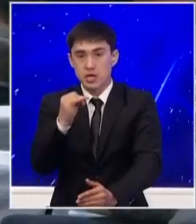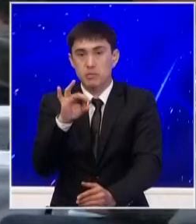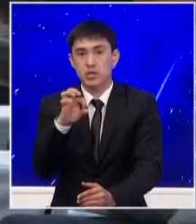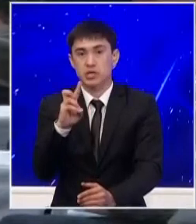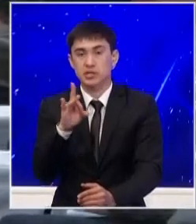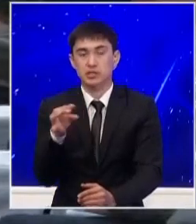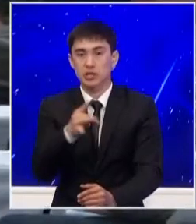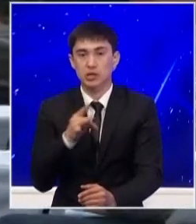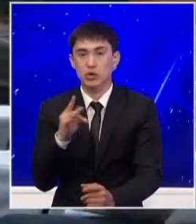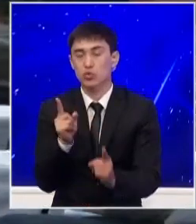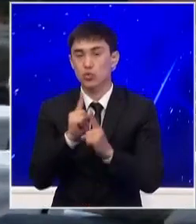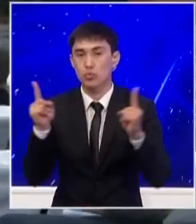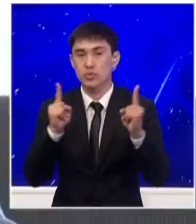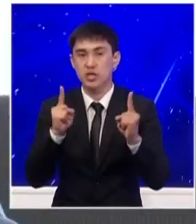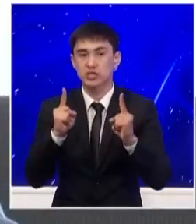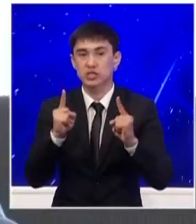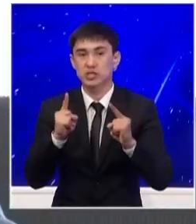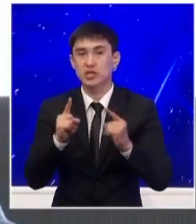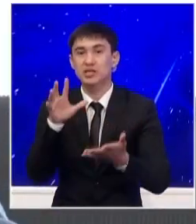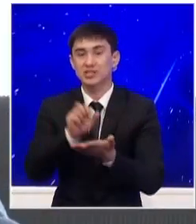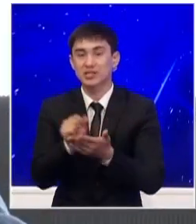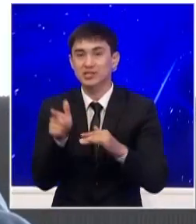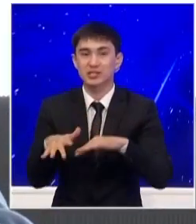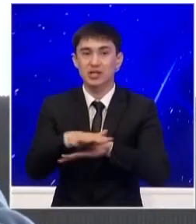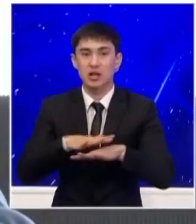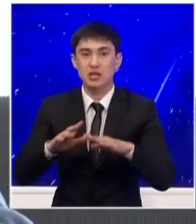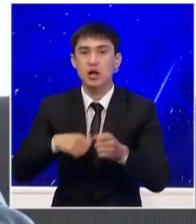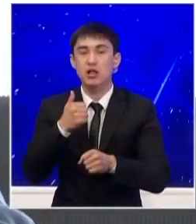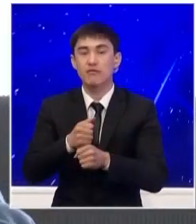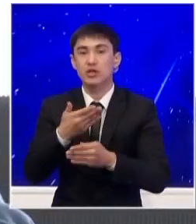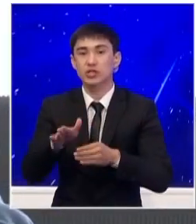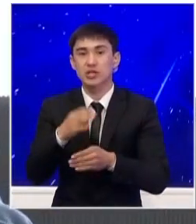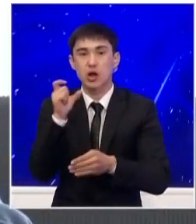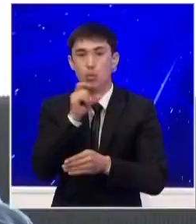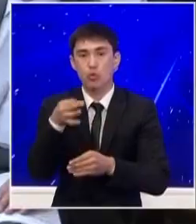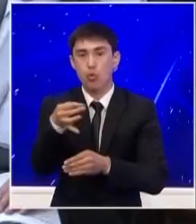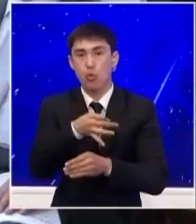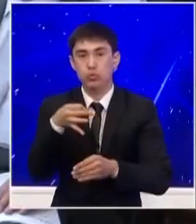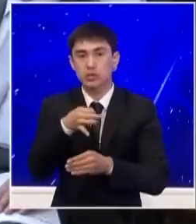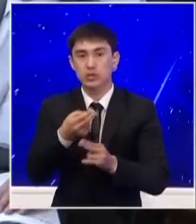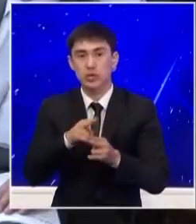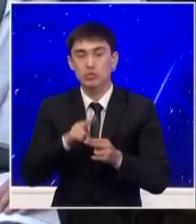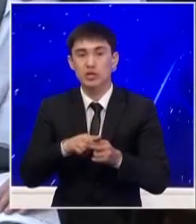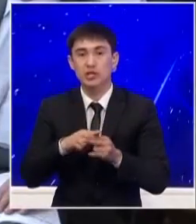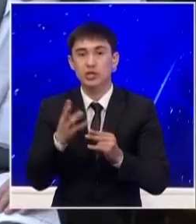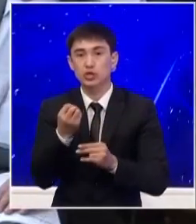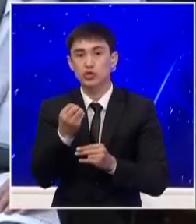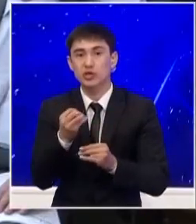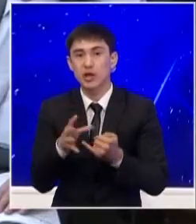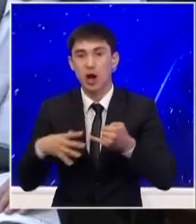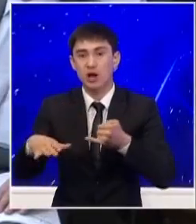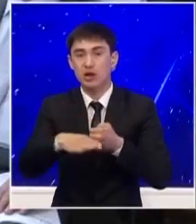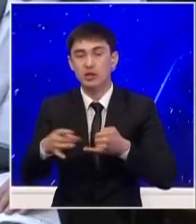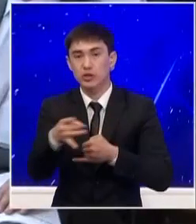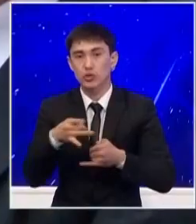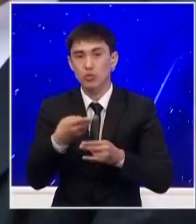Инбекши-Казахский район является крупнейшим сектором занятости населения и основной частью экономики и области. К тому же, это еще и аграрный